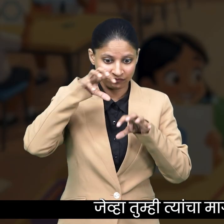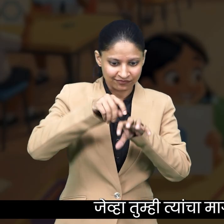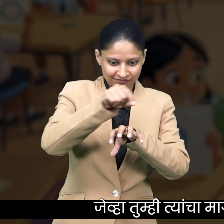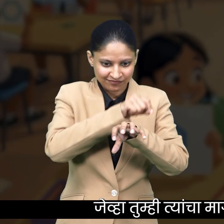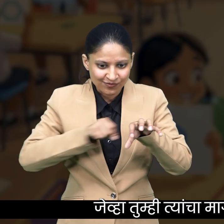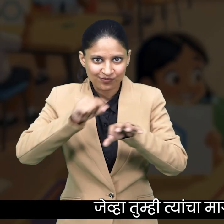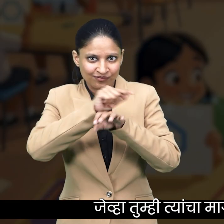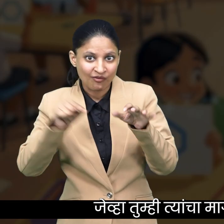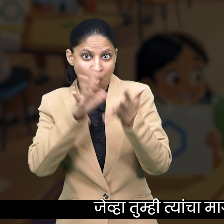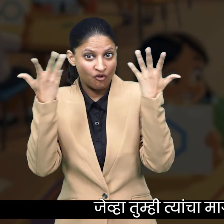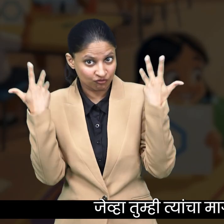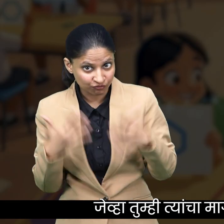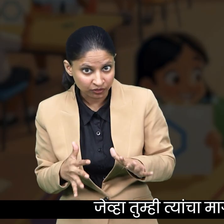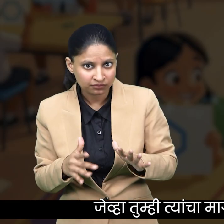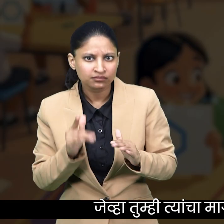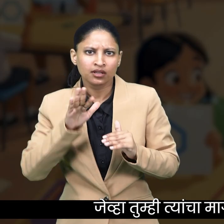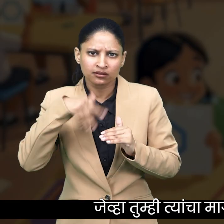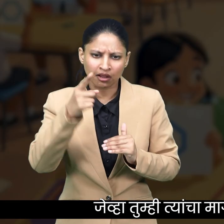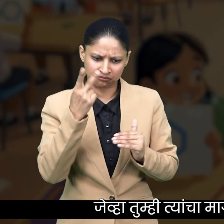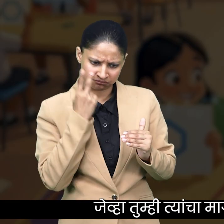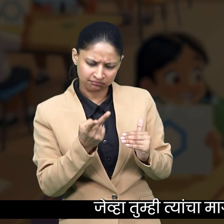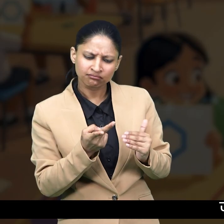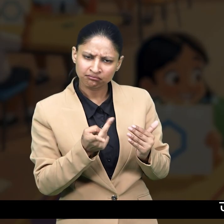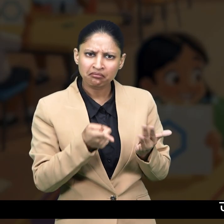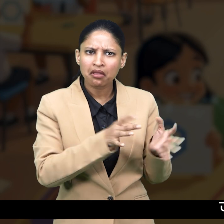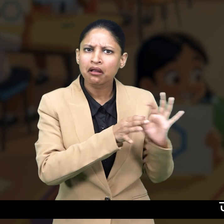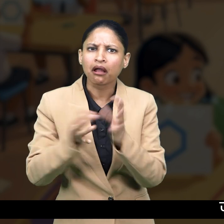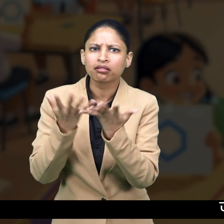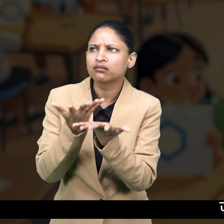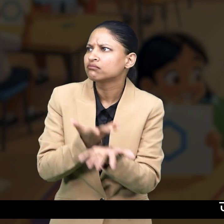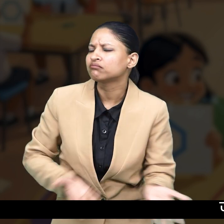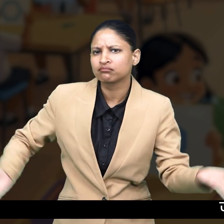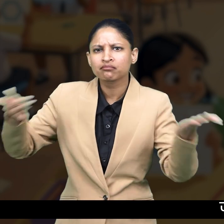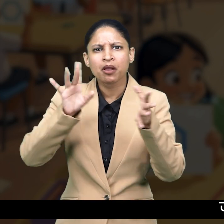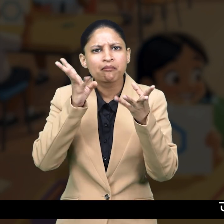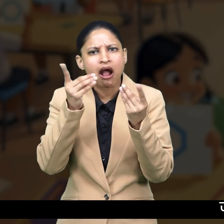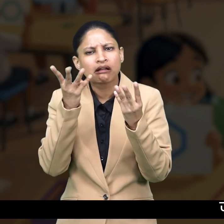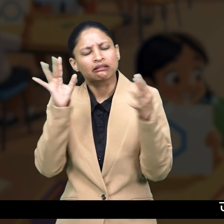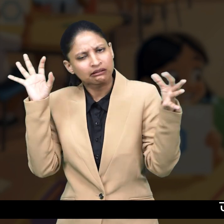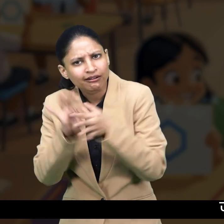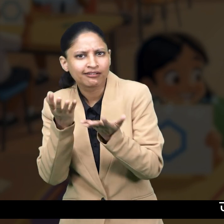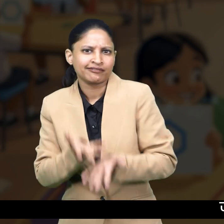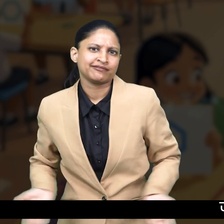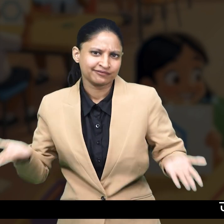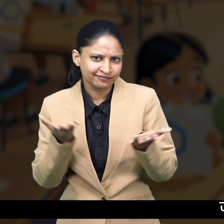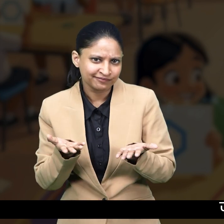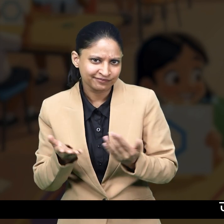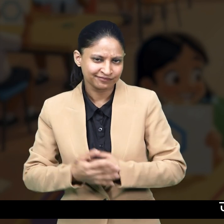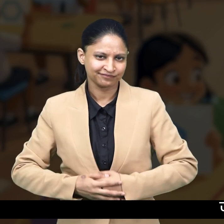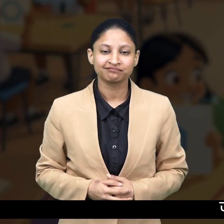तुम्ही त्याचा मागोवा घेता तेव्हा तुम्हाला तुमच्या सभोवतालच्या जगात गणित दिसू लागते.